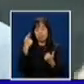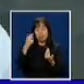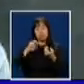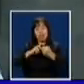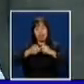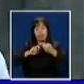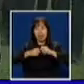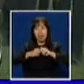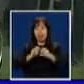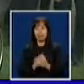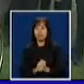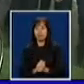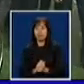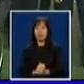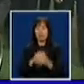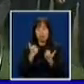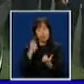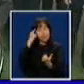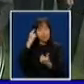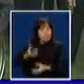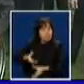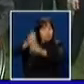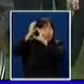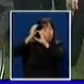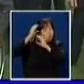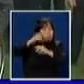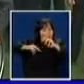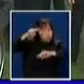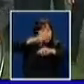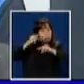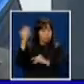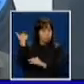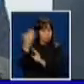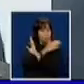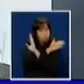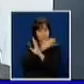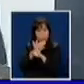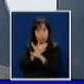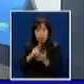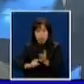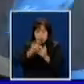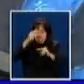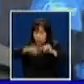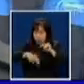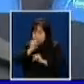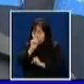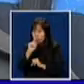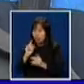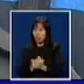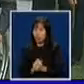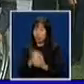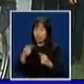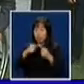งเราก็ย้อนกลับไปดูเนี่ย ครับ ช่วงหลังเนี่ยมันเริ่มจากตอนไข้หวัดนกไข้หวัดน